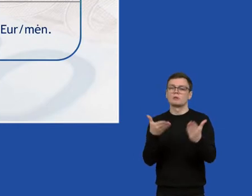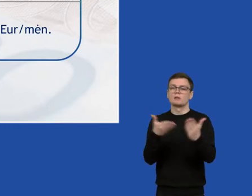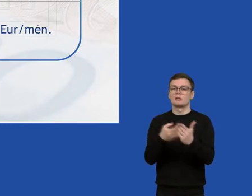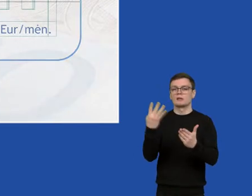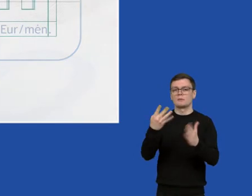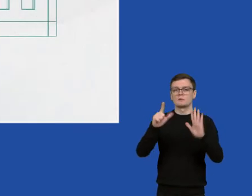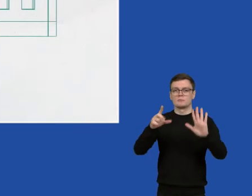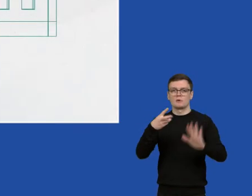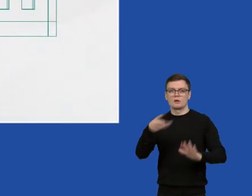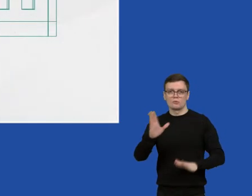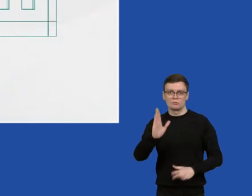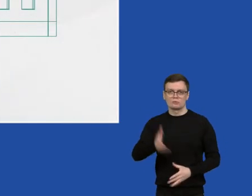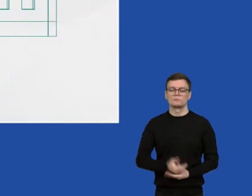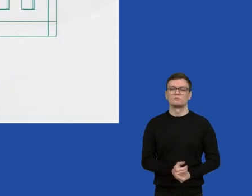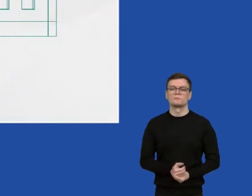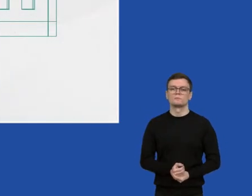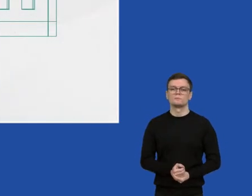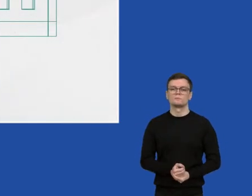eurų.